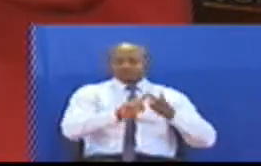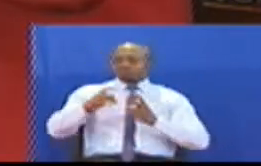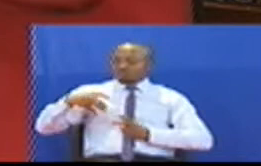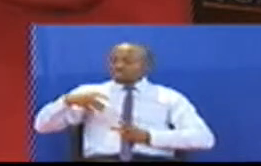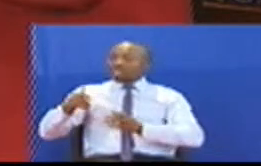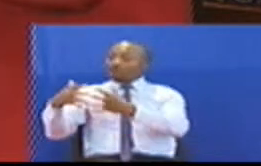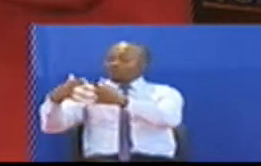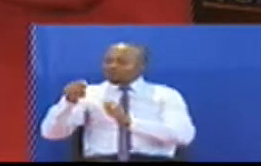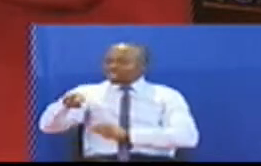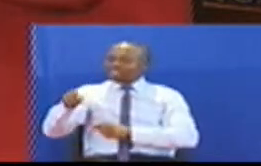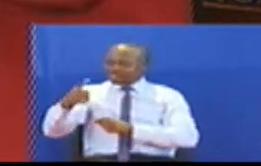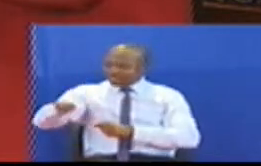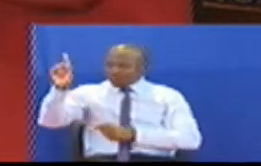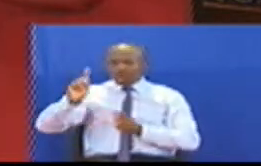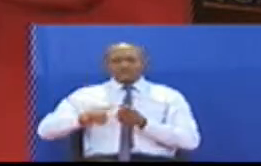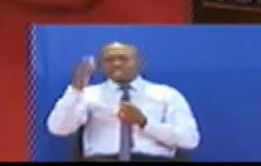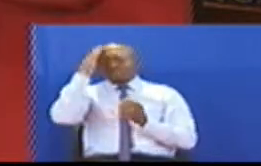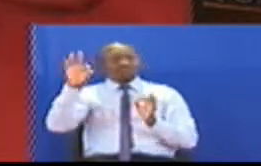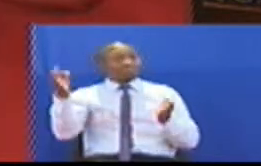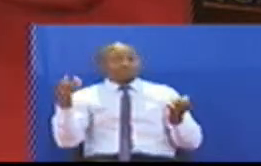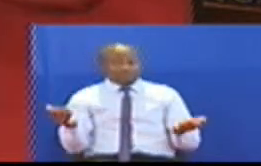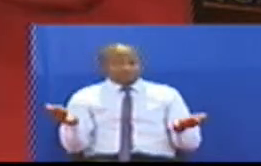inatakiwa? Kwa sababu nyavu ziko madukani.